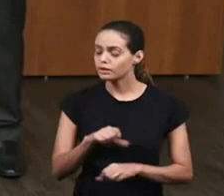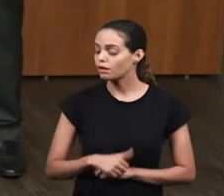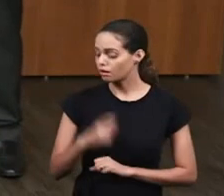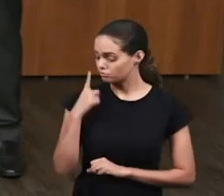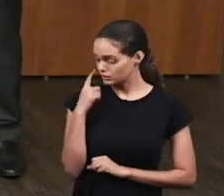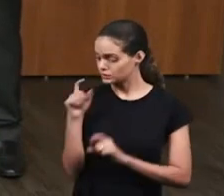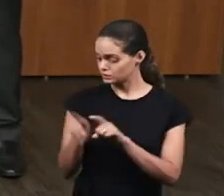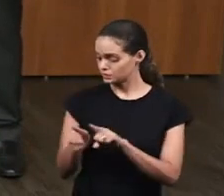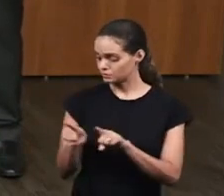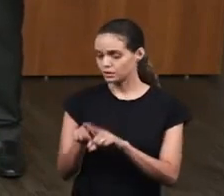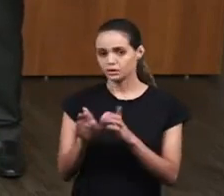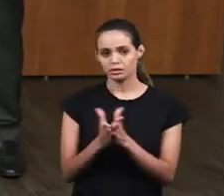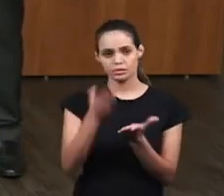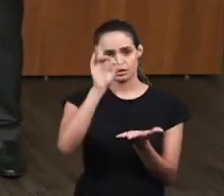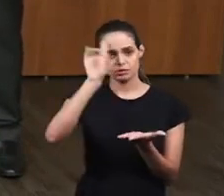er den